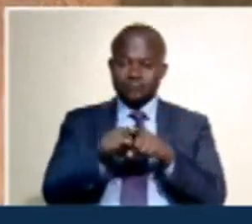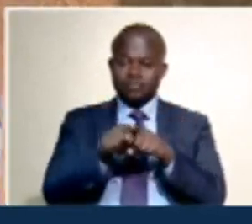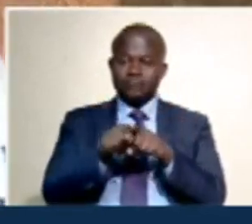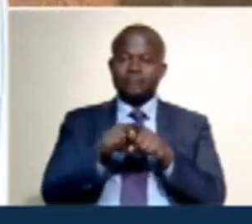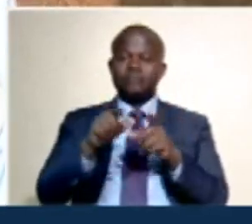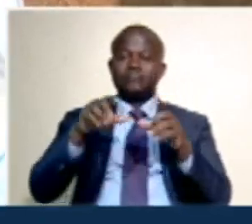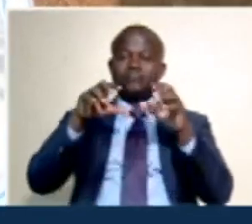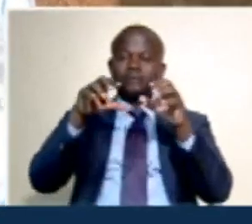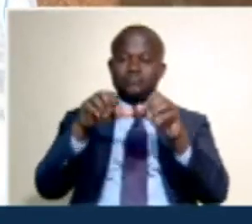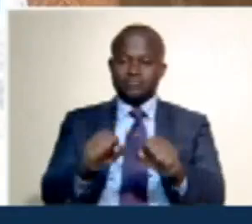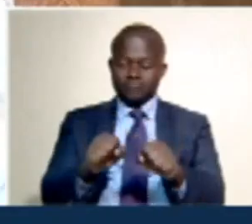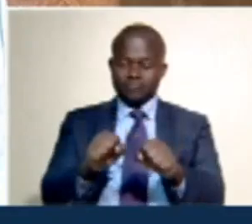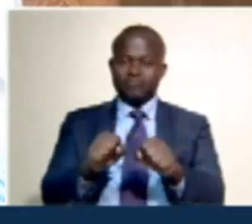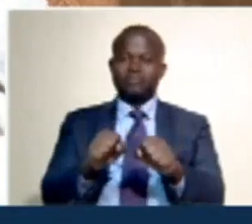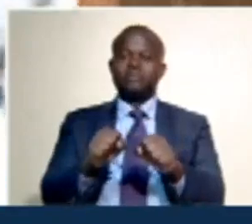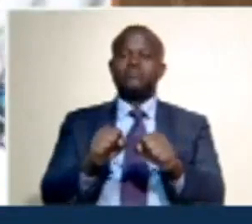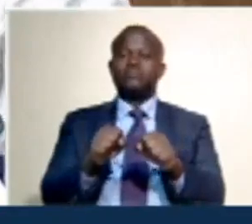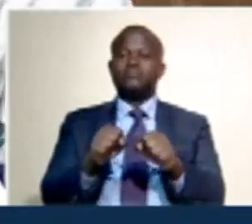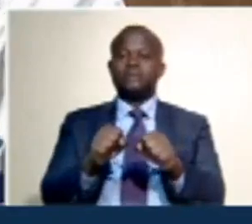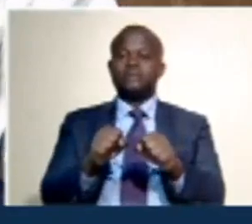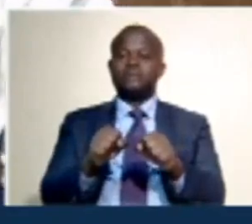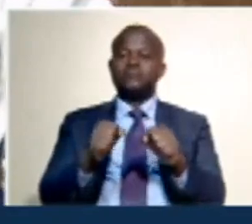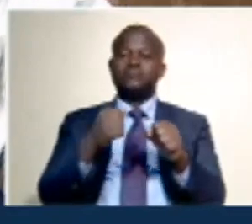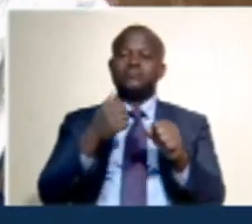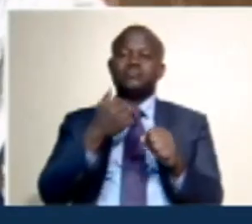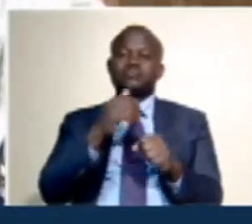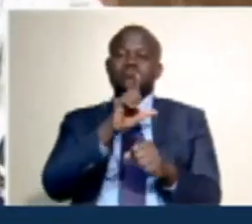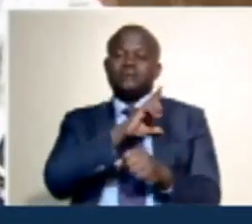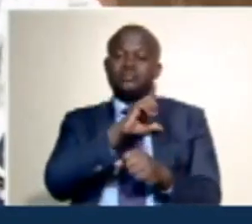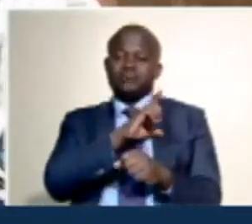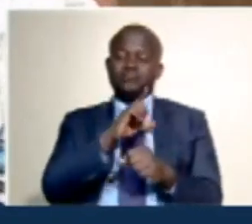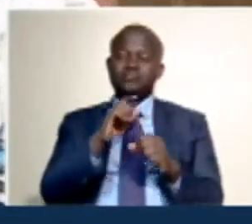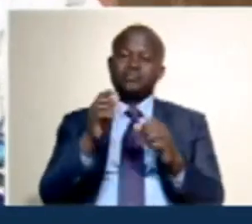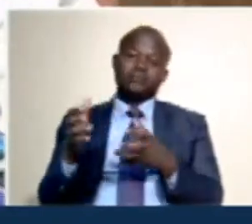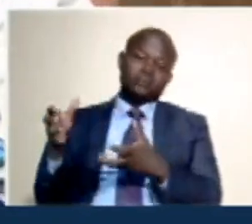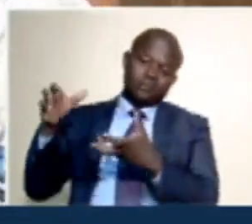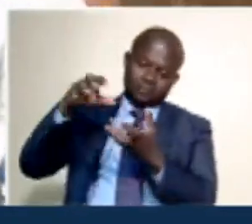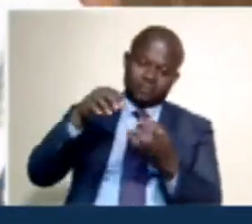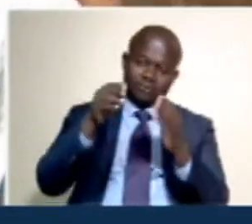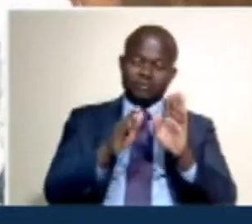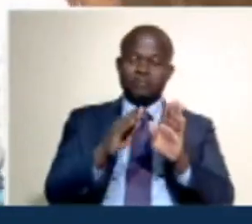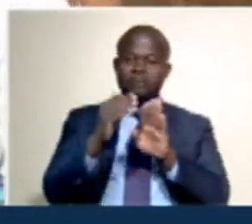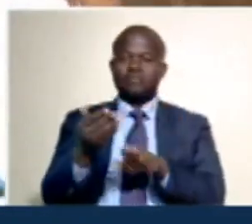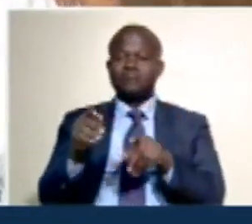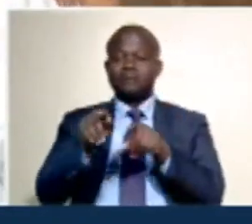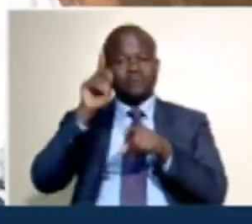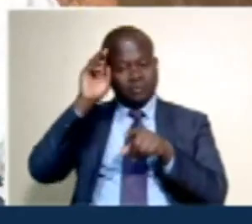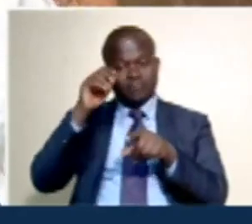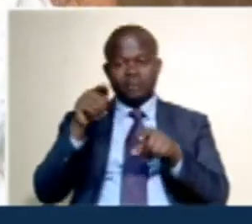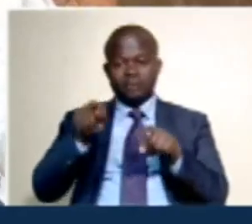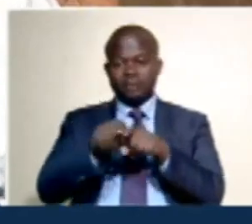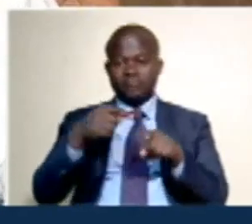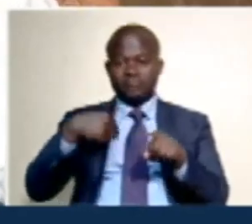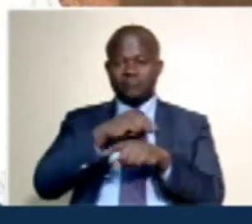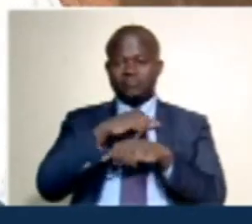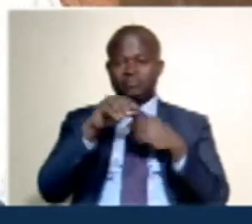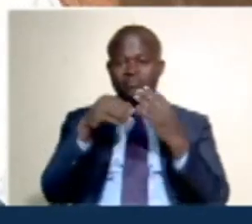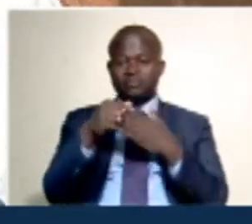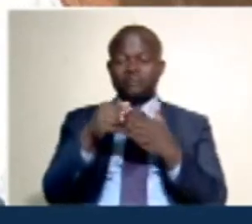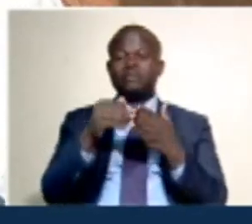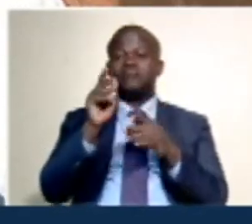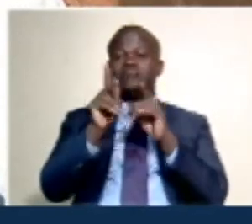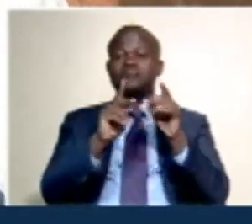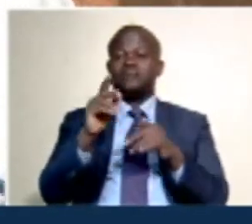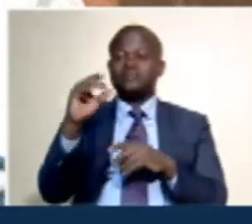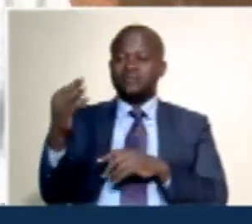bakajya bagufata wagira amahirwe ukabona bakurengejeho umuntu wapfuye nawe bakagira ngo wapfuye gye narimo hejuru yanjye umenya hari